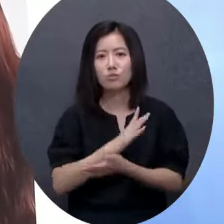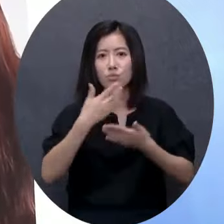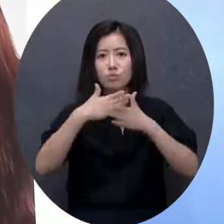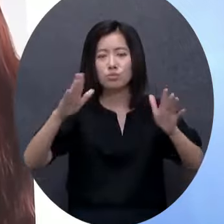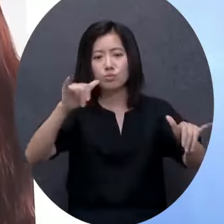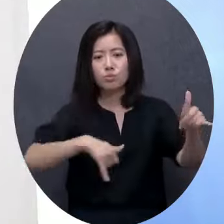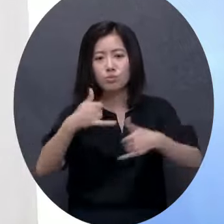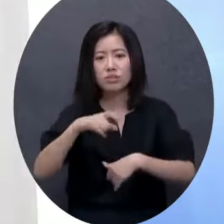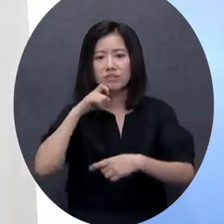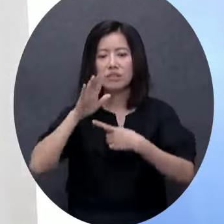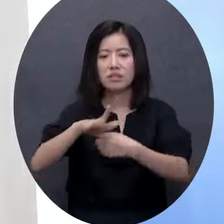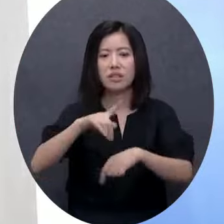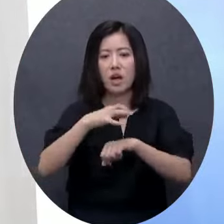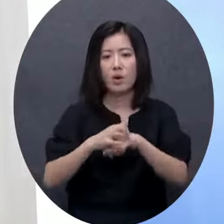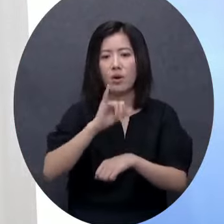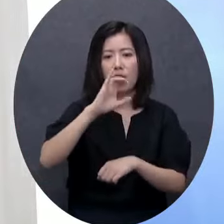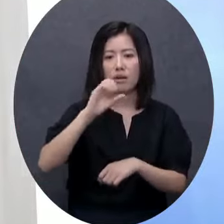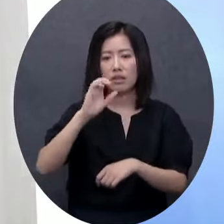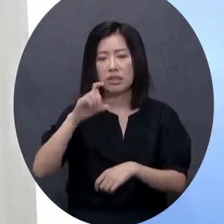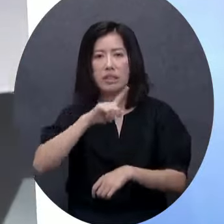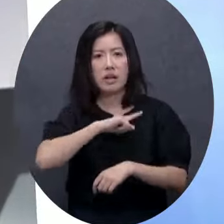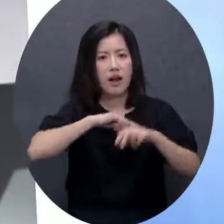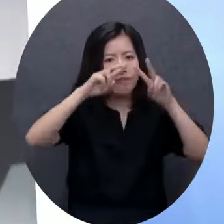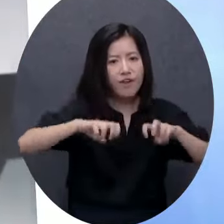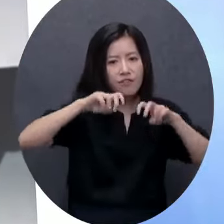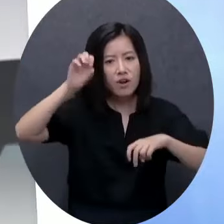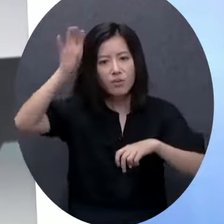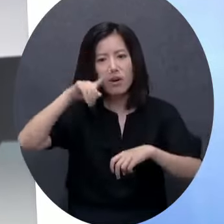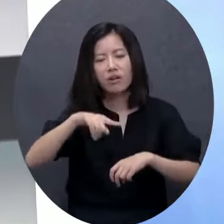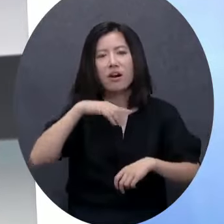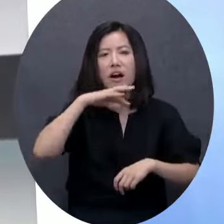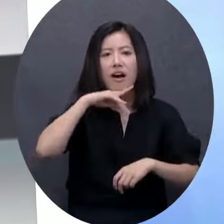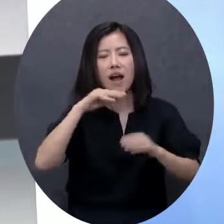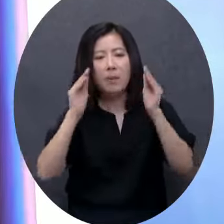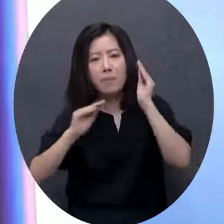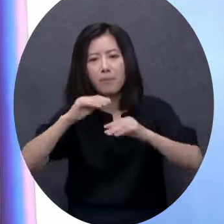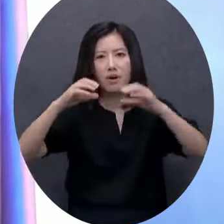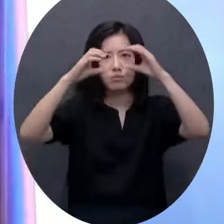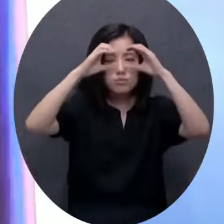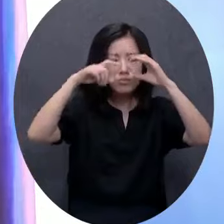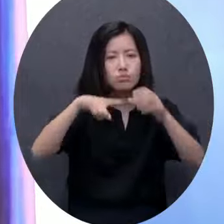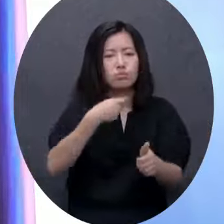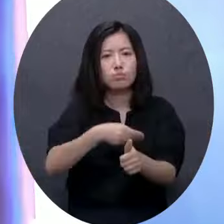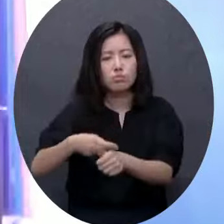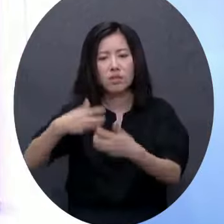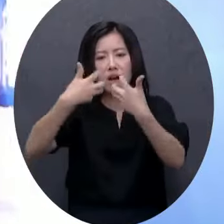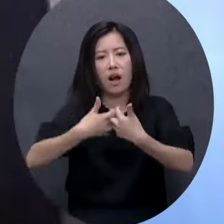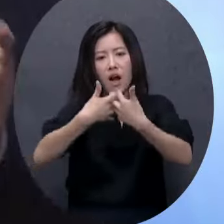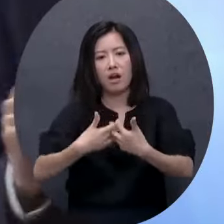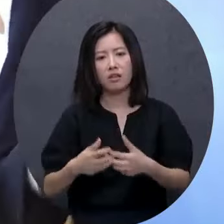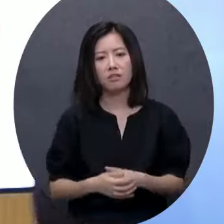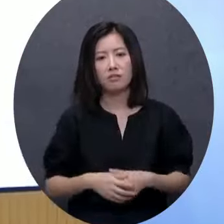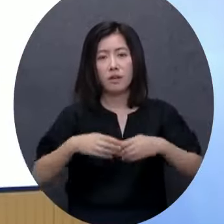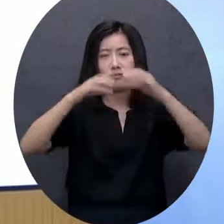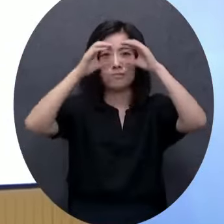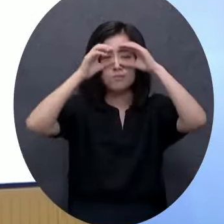特別展示香港國際廉政學院自行研發的虛擬實境調查情景訓練系統，戴